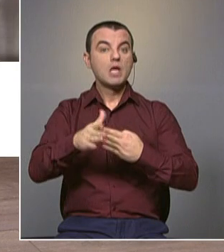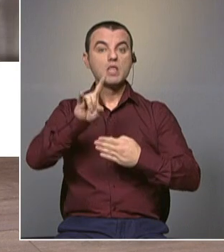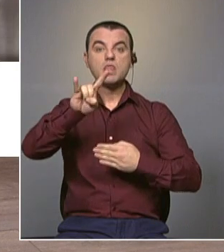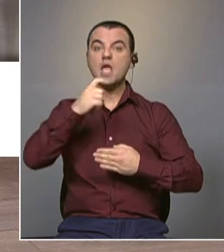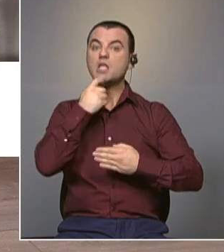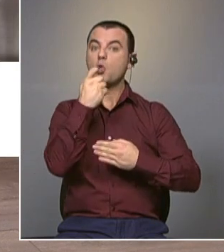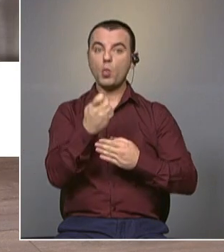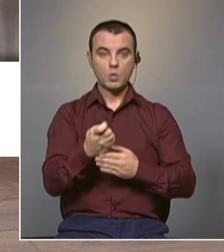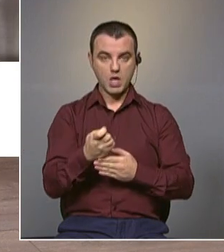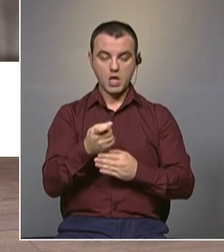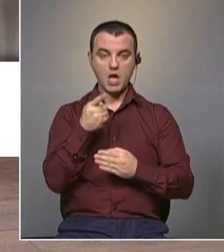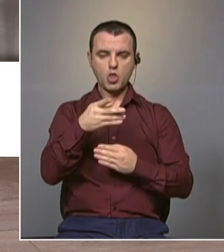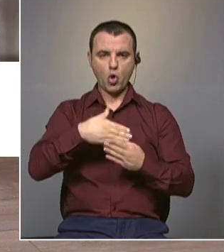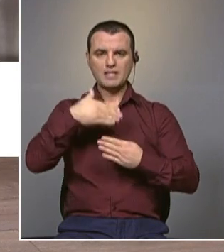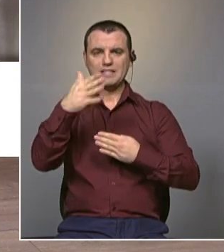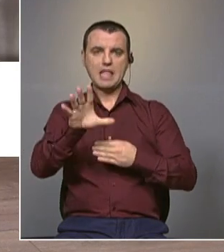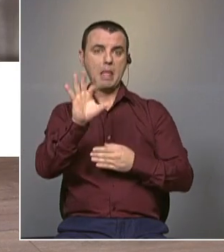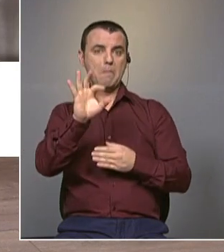тази декада след